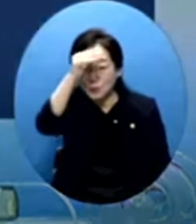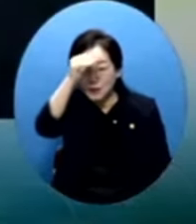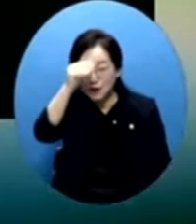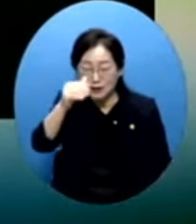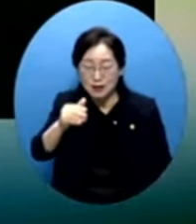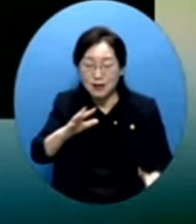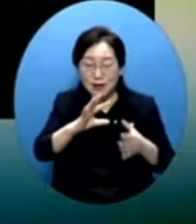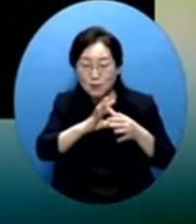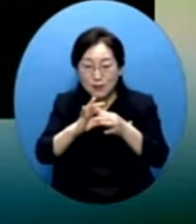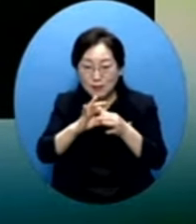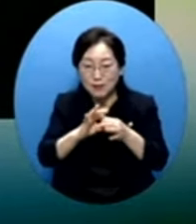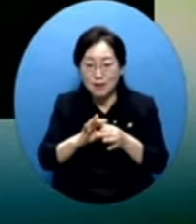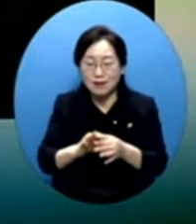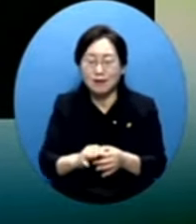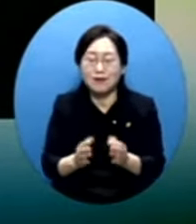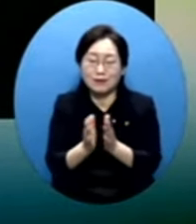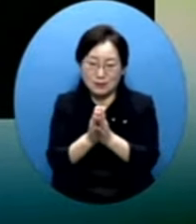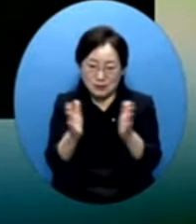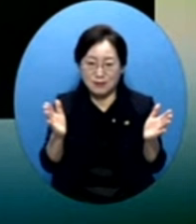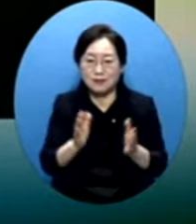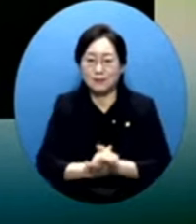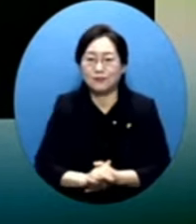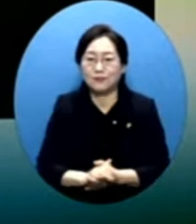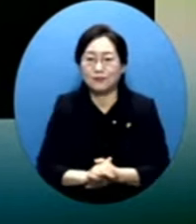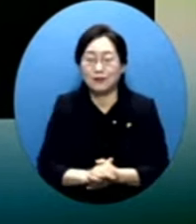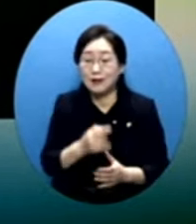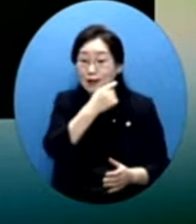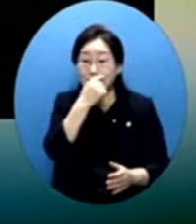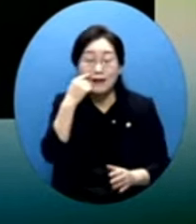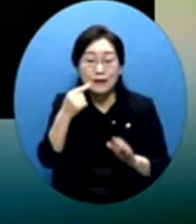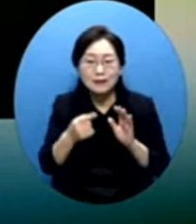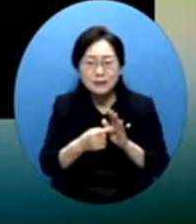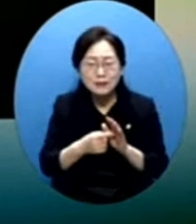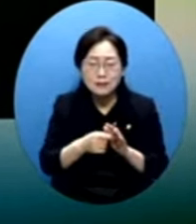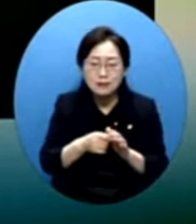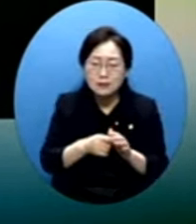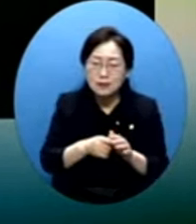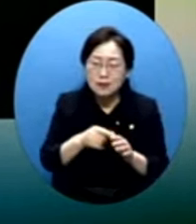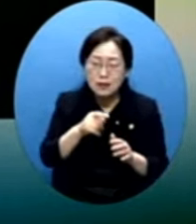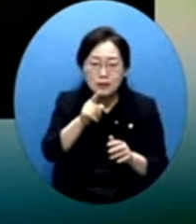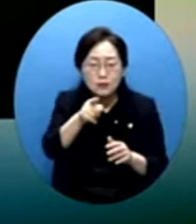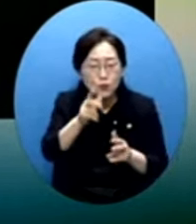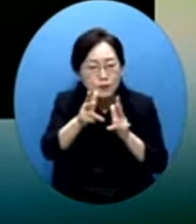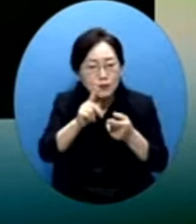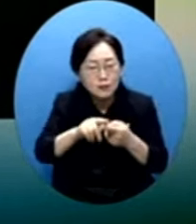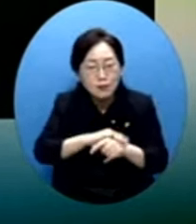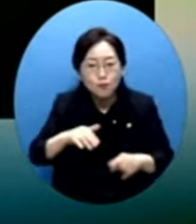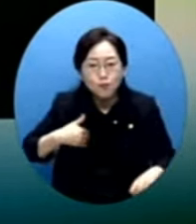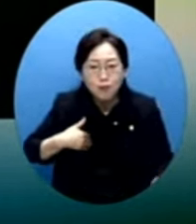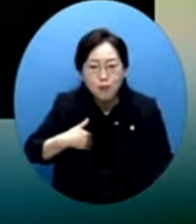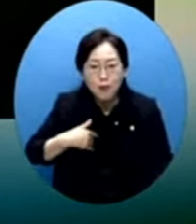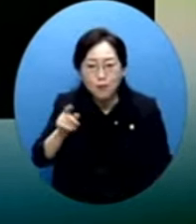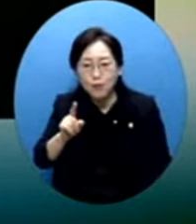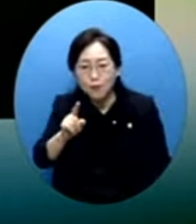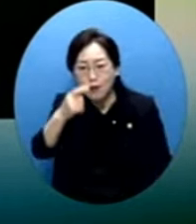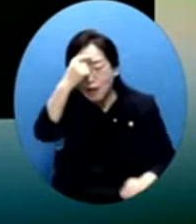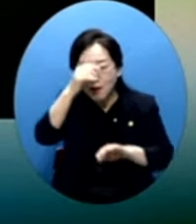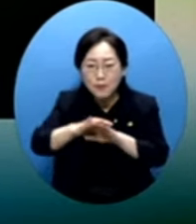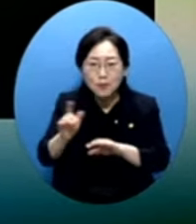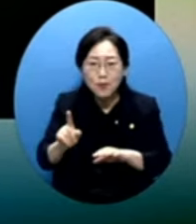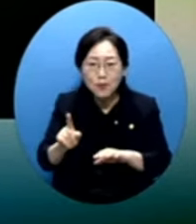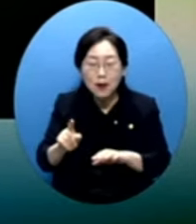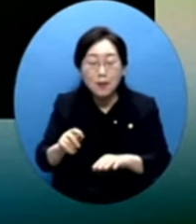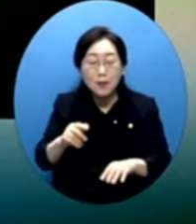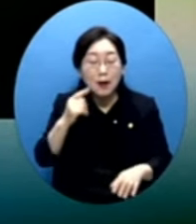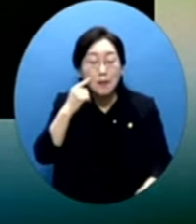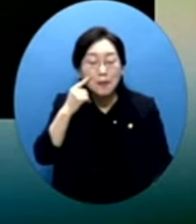시작합니다 제가이 간증을 준비할 때까지는이 사업을 잘 몰랐는데 이제 예배 끝나고 나서 한번 어떤 내가 좀 봐보고 이번 주에 한번